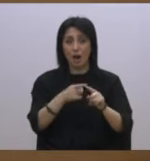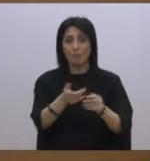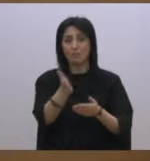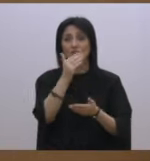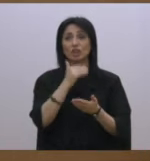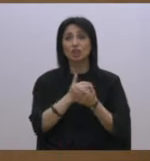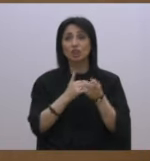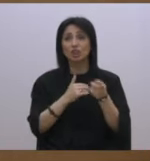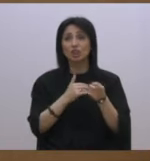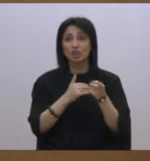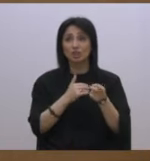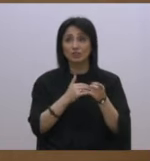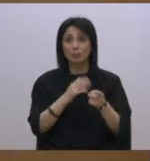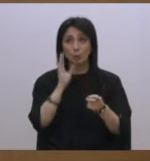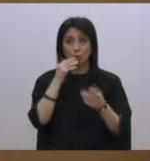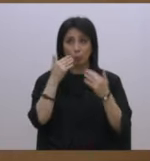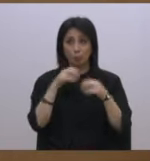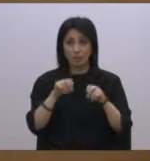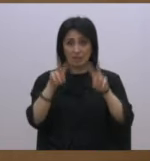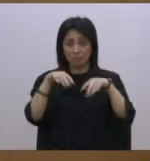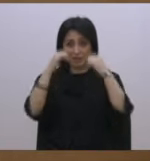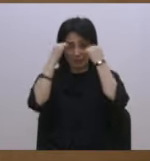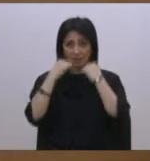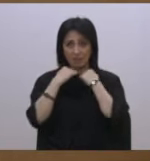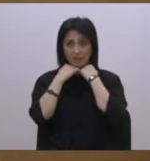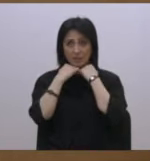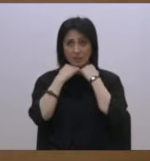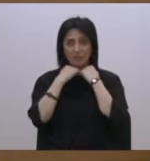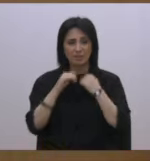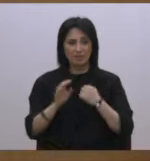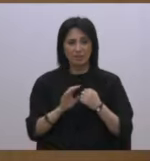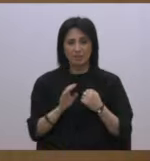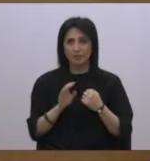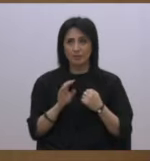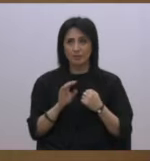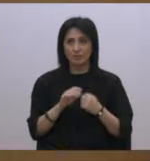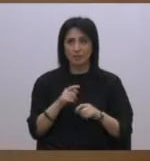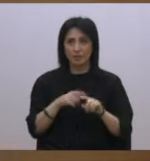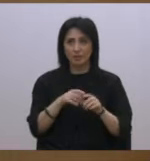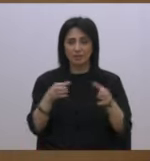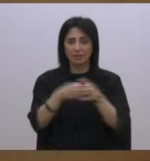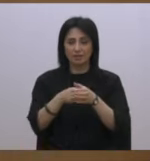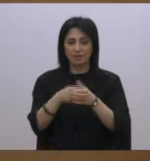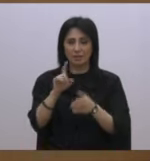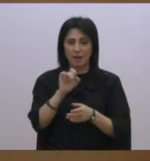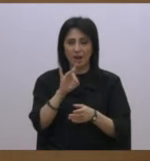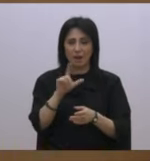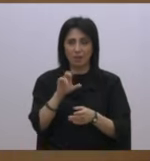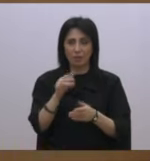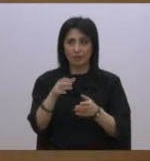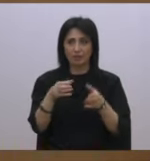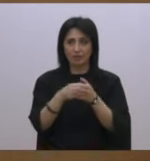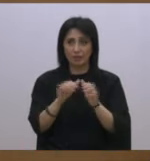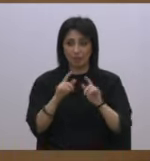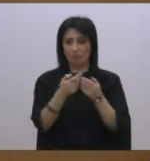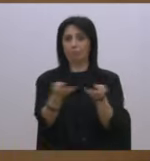შემდეგ როცა უკვე სპეცნაზის რა ეს ხარებას დაჯგუფების ალყაში